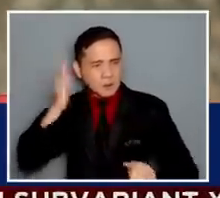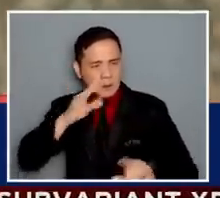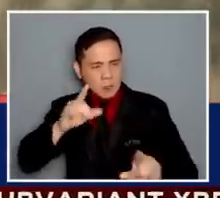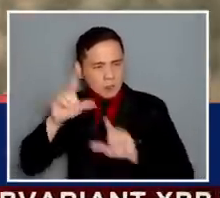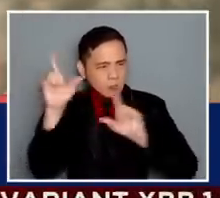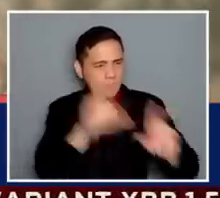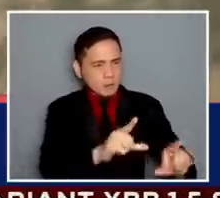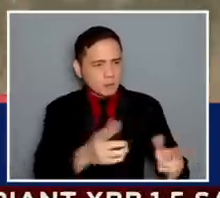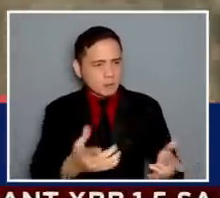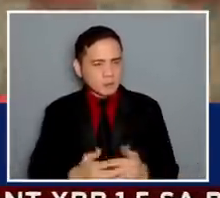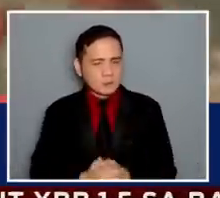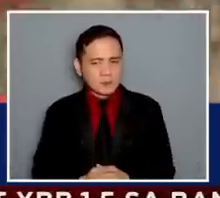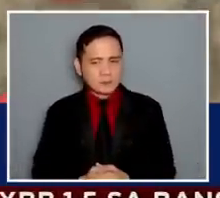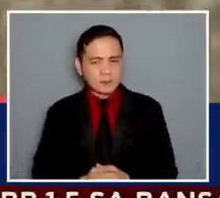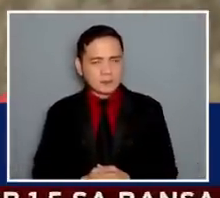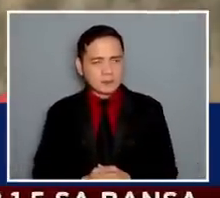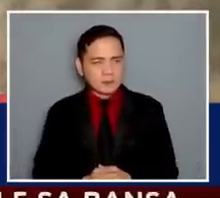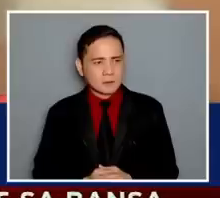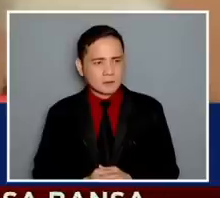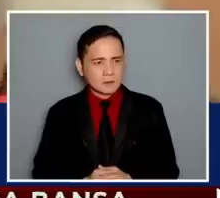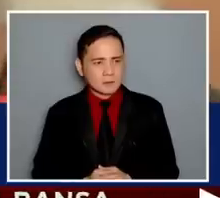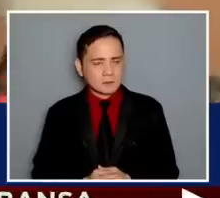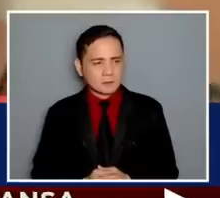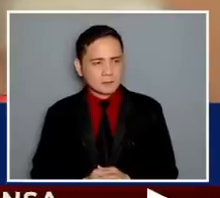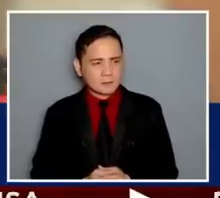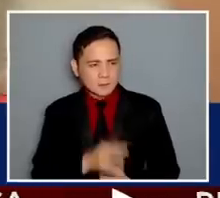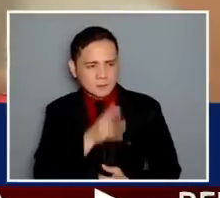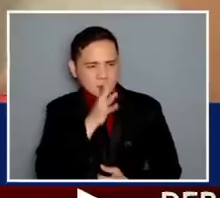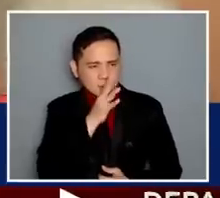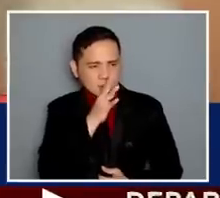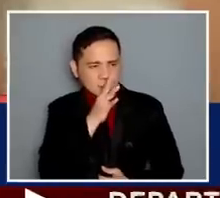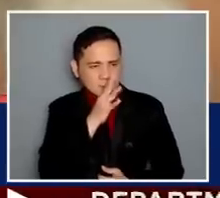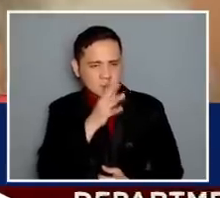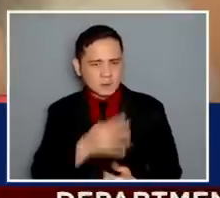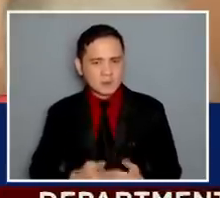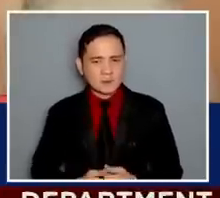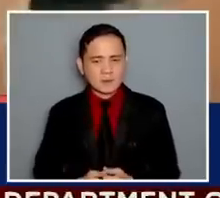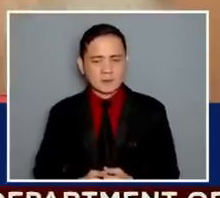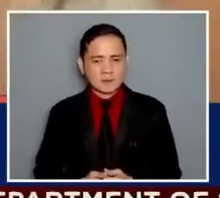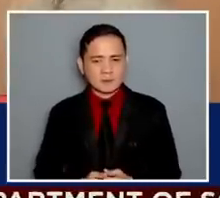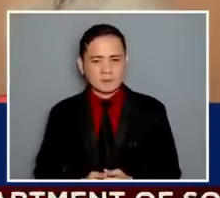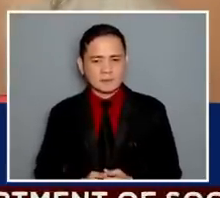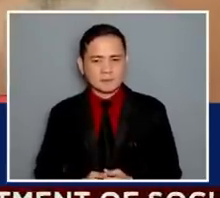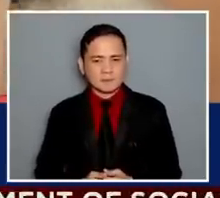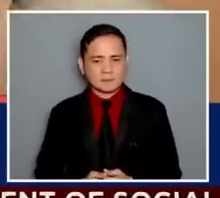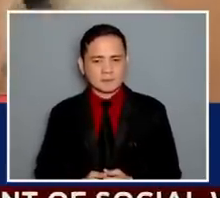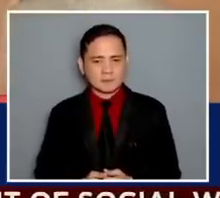Oo! Oo! Pero kahit kailan hindi